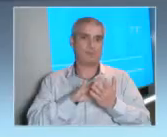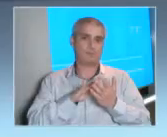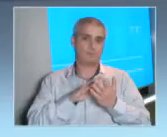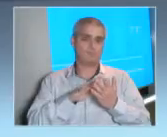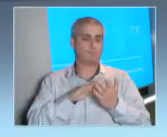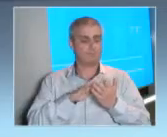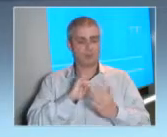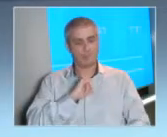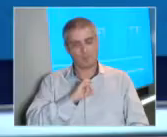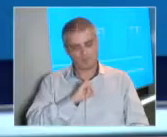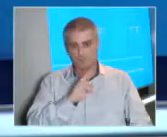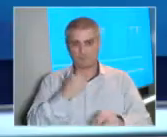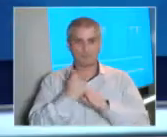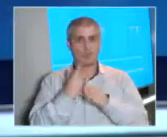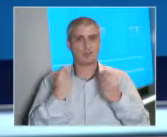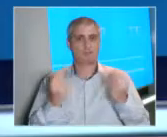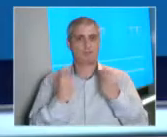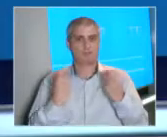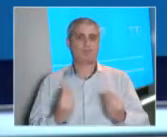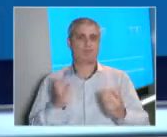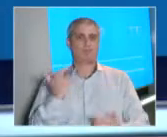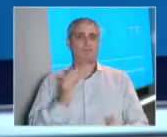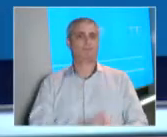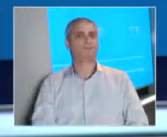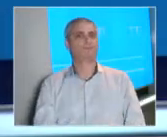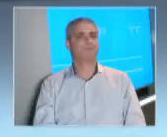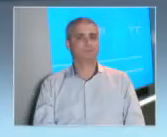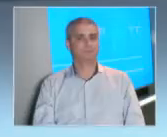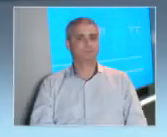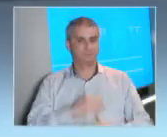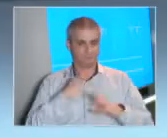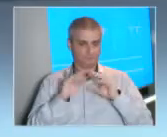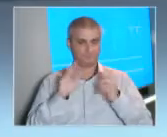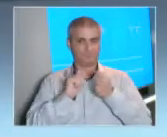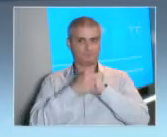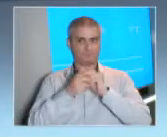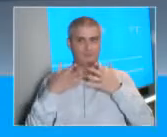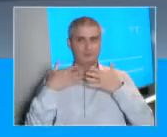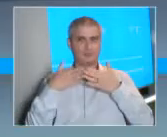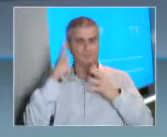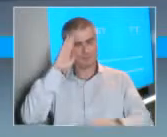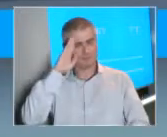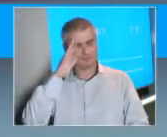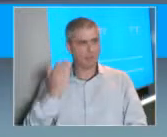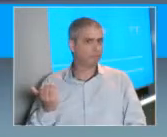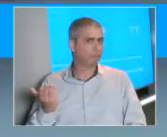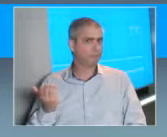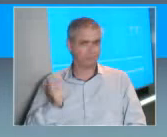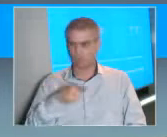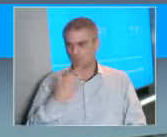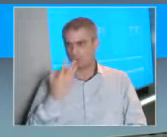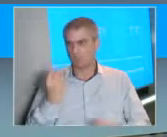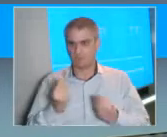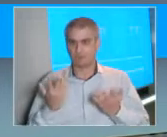זה מקום מעניין, ושאפשר לעשות בו הרבה מאוד דברים טובים, כן? אוקיי, אנחנו מתחילים עם הרפורמה בנמל חיפה. תראו, יש פה